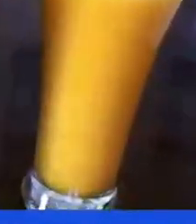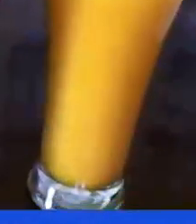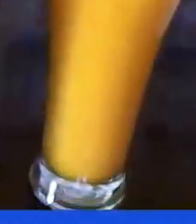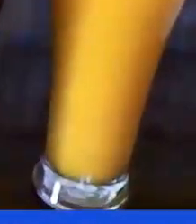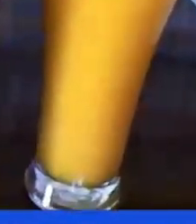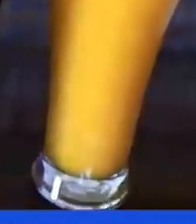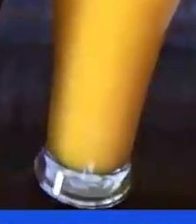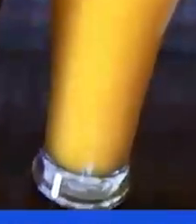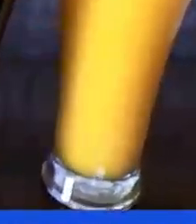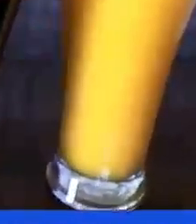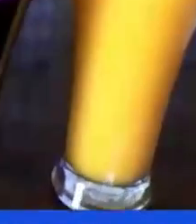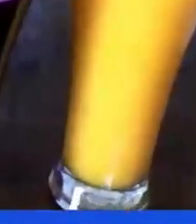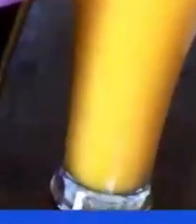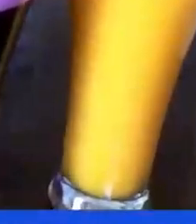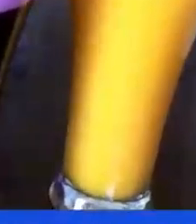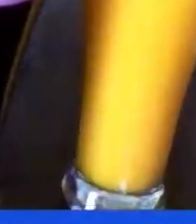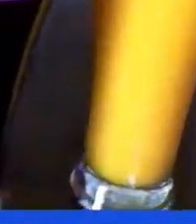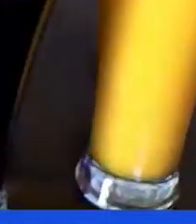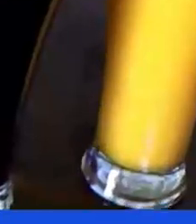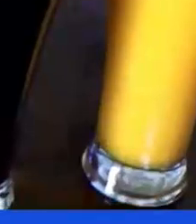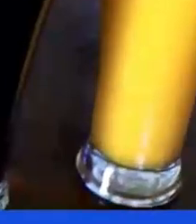0788 39 31 21 cyangwa